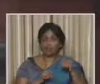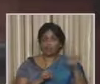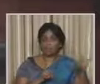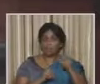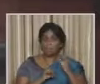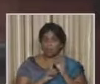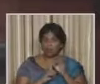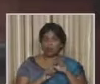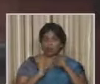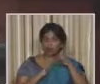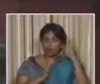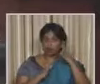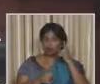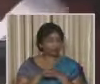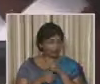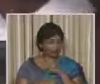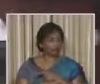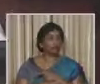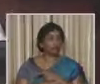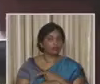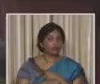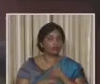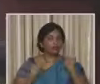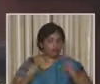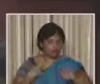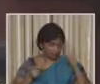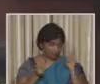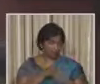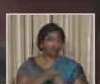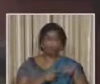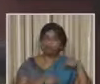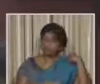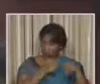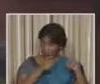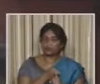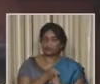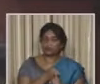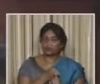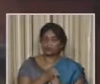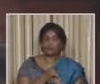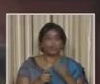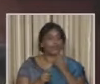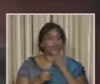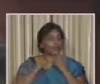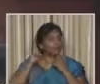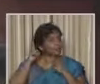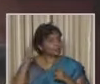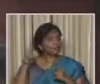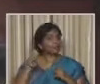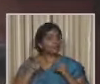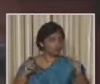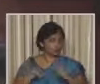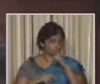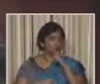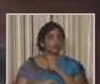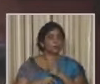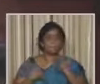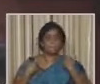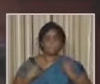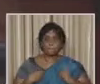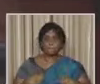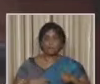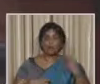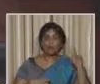சர்வதேச ஊடகவியலாளர்கள் ராஜபக்சாக்களுடன் பகைமையா? ஐக்கிய அமெரிக்காவில் பெடரல் நீதிமன்றம் ஜாலிய விக்ரமசூரிய மஹிந்தவின்